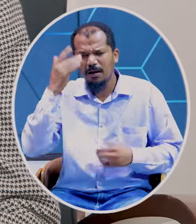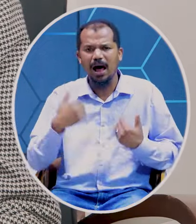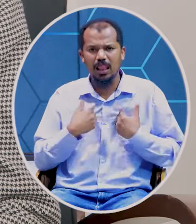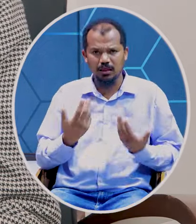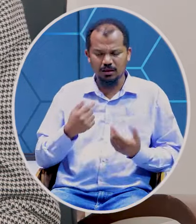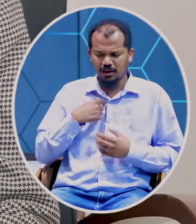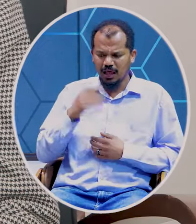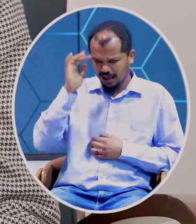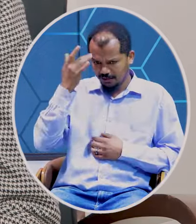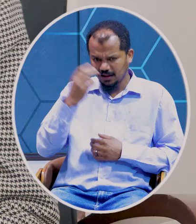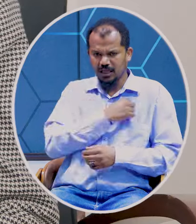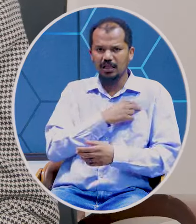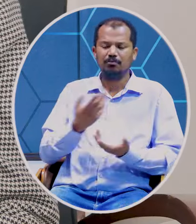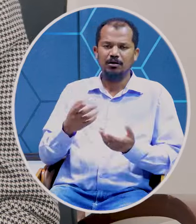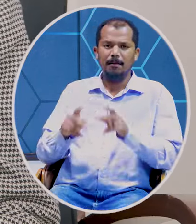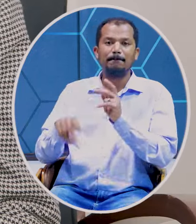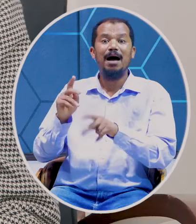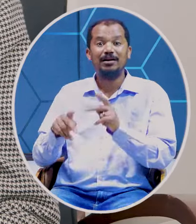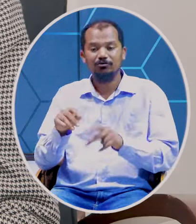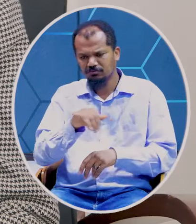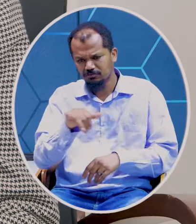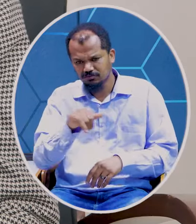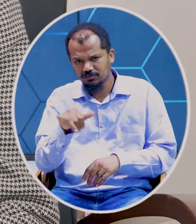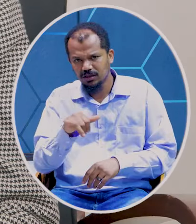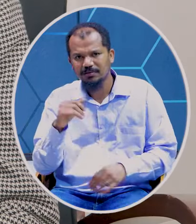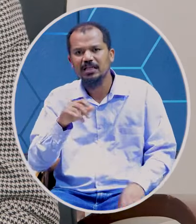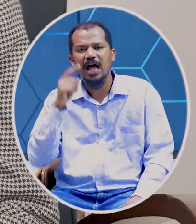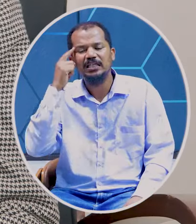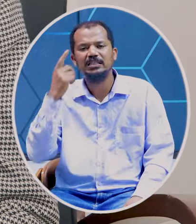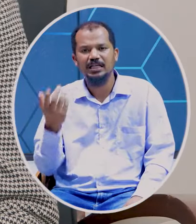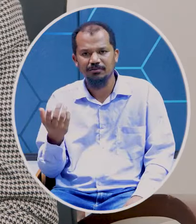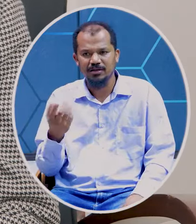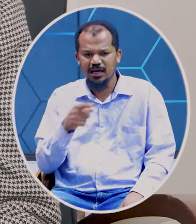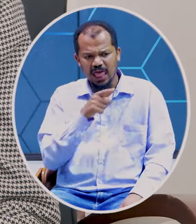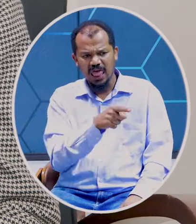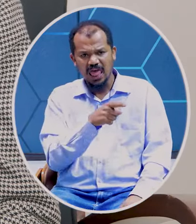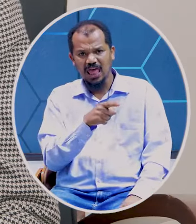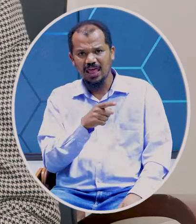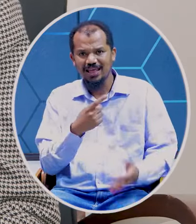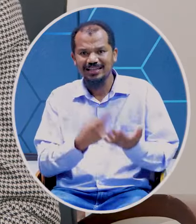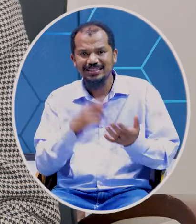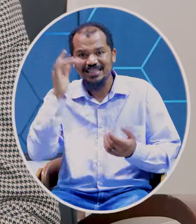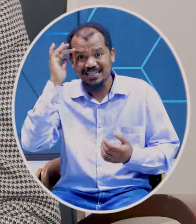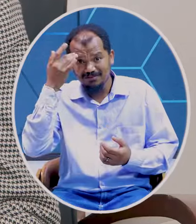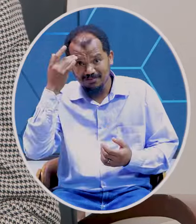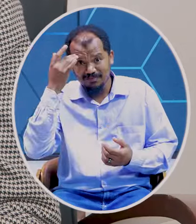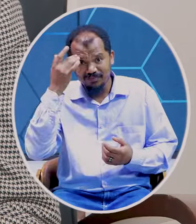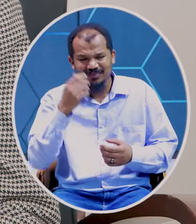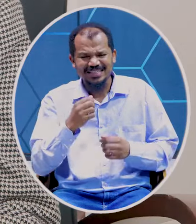አለኝ፣ ህመሜን እየታከምኩ ነው። ማህበረሰቡም ልክ ተመሳሳይ አይነት አስተሳሰብ ይሄ ሰው ከእንዲህ አይነት ህመም